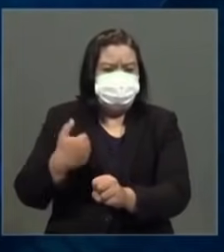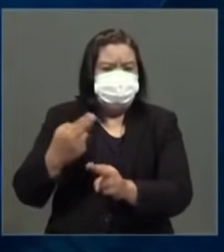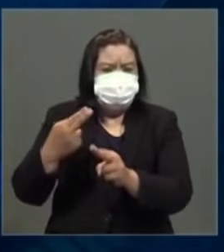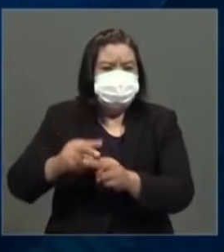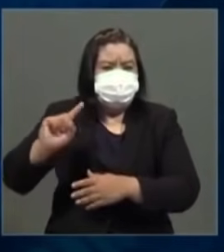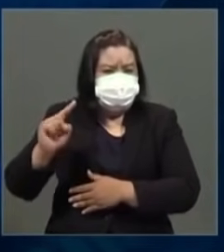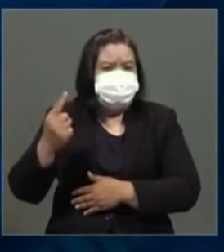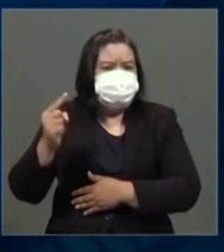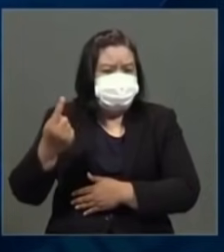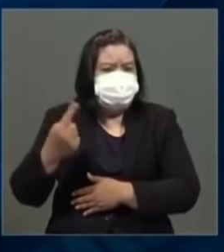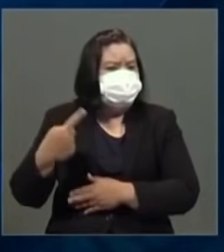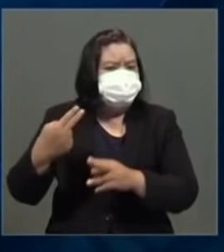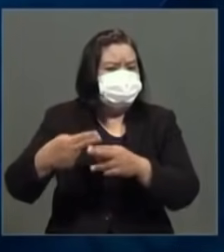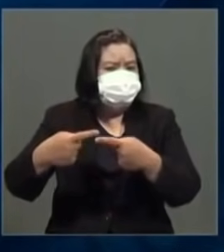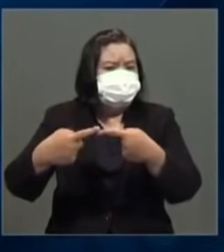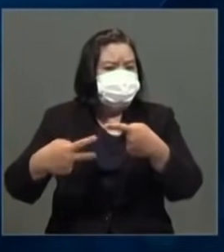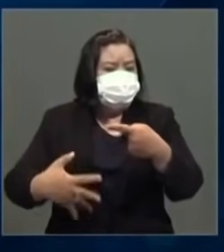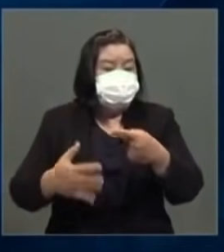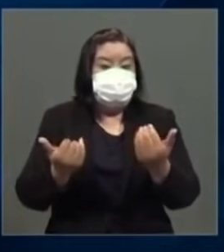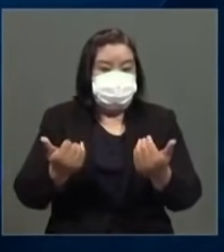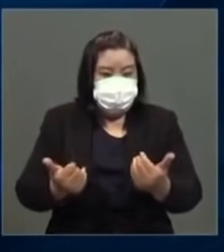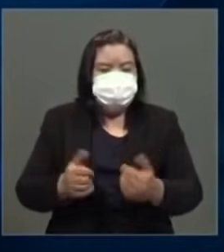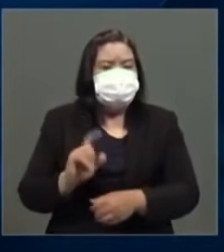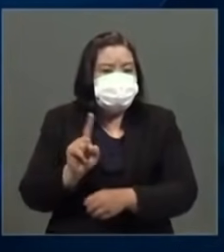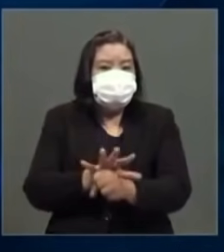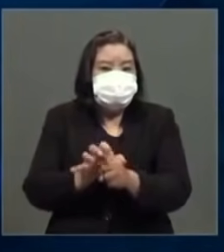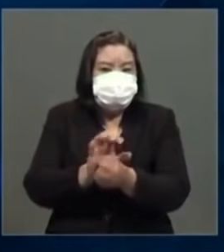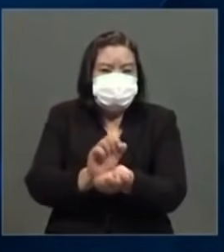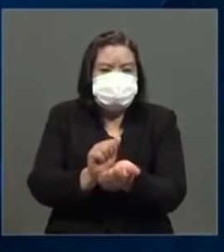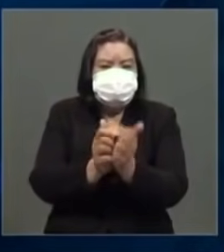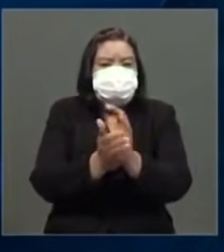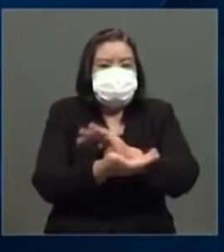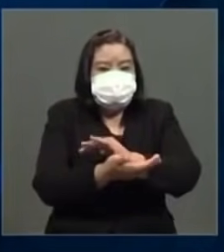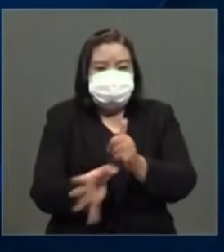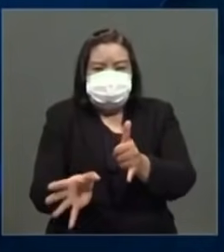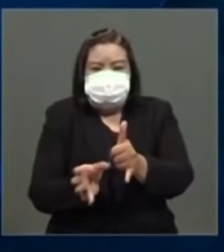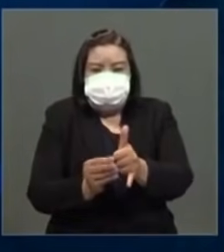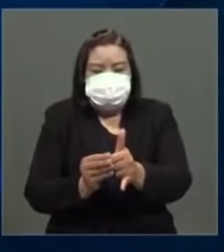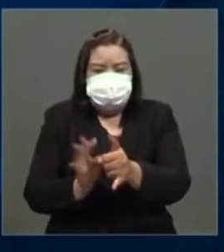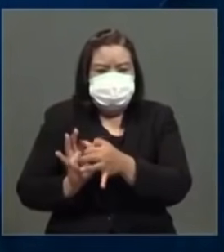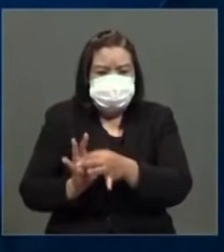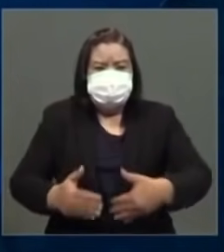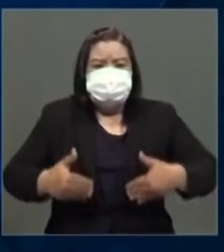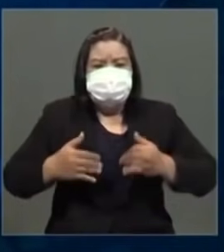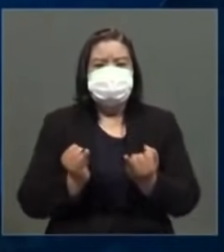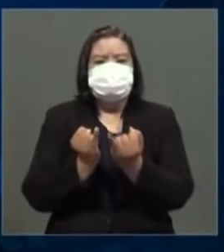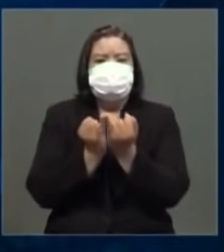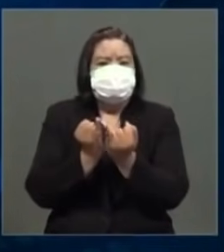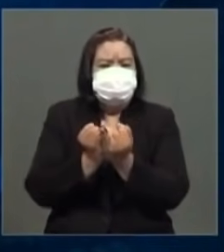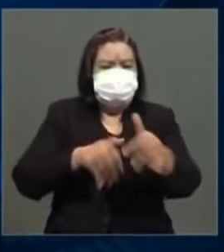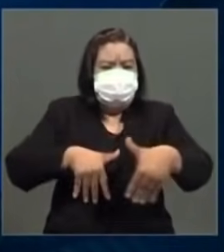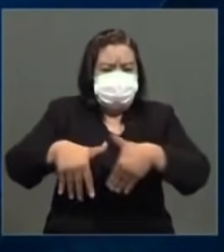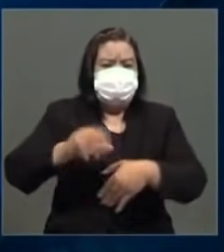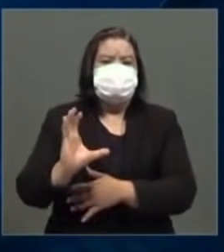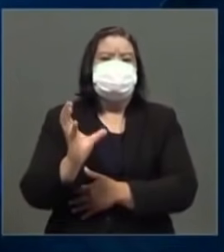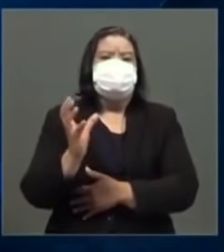อนนี้เขาก็พยายามที่จะปรับตัวเองให้อยู่กับสิ่งมีชีวิตในโลกนี้ด้วยกันนะครับเพราะฉะนั้นการแปลงส